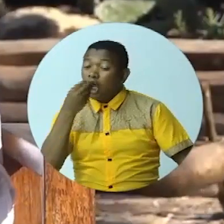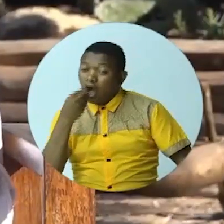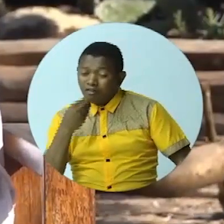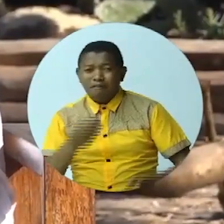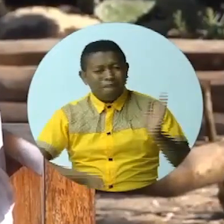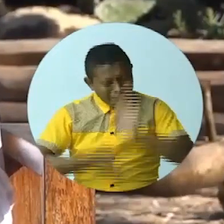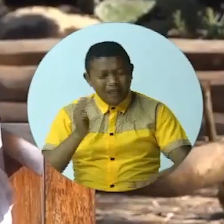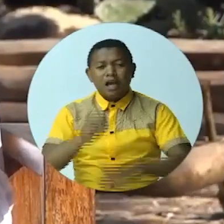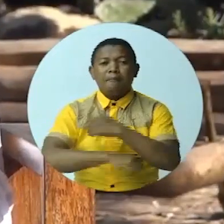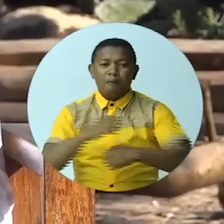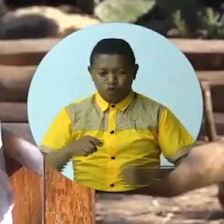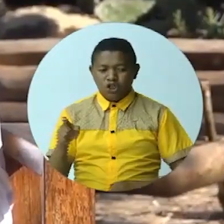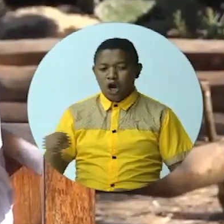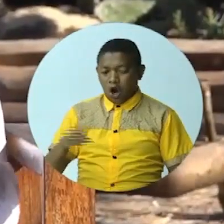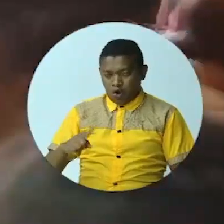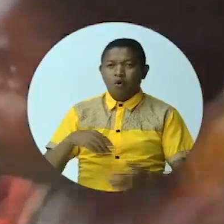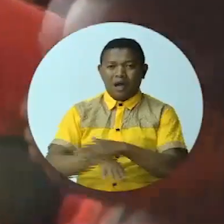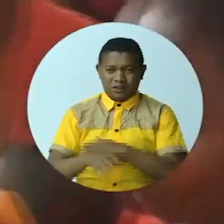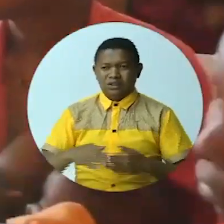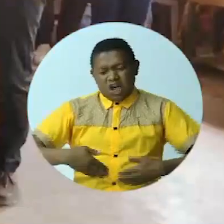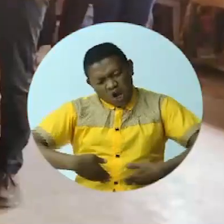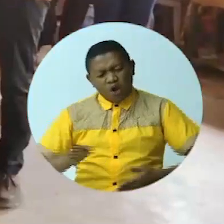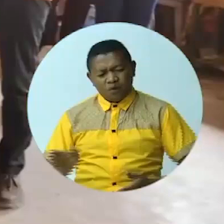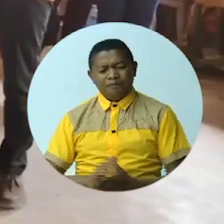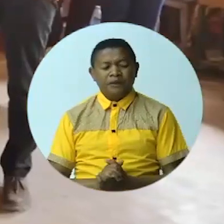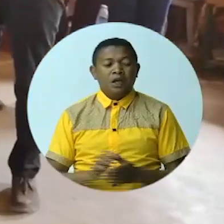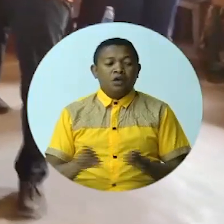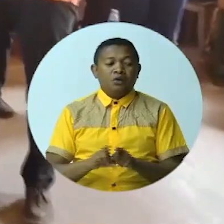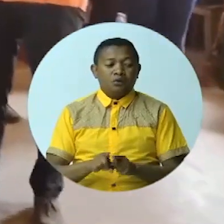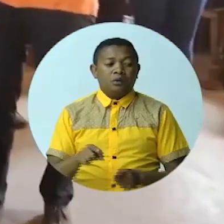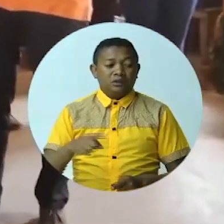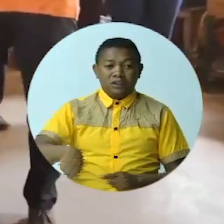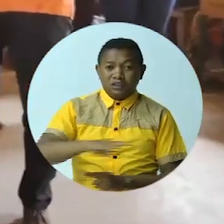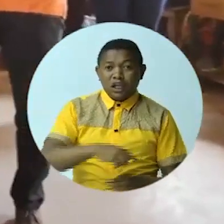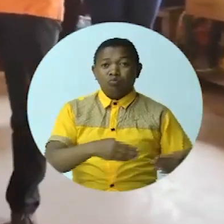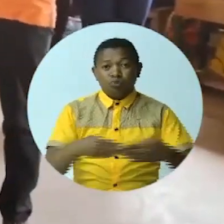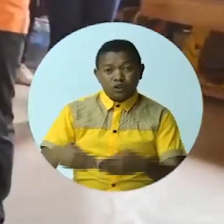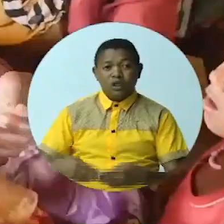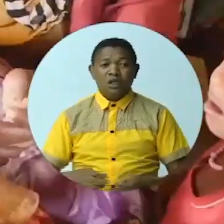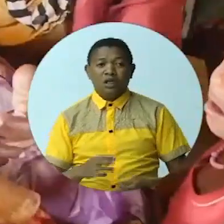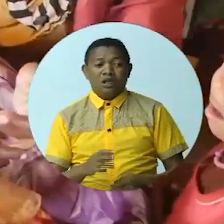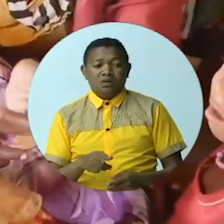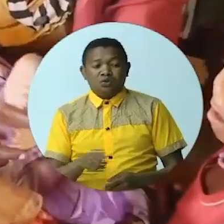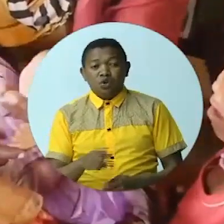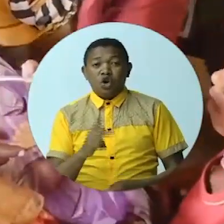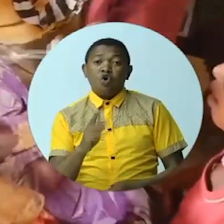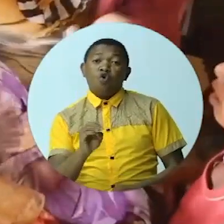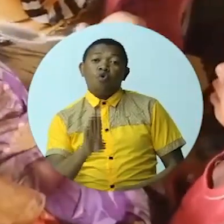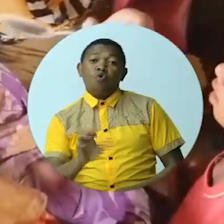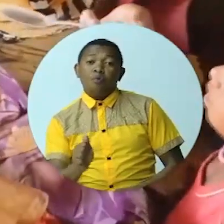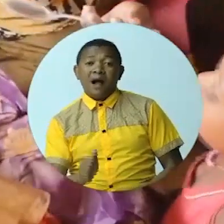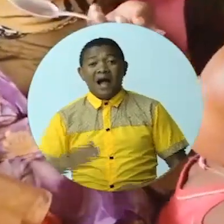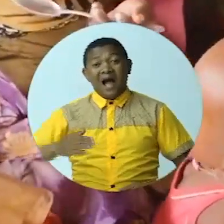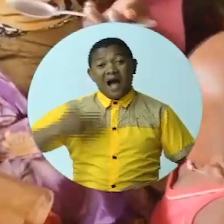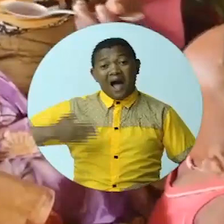Ao anatin'izao mosary zao dia mitondra zany tsika kobaina, mitondra tsika farilaka, fa indrindra zany hoe inona ny